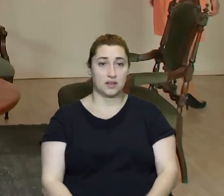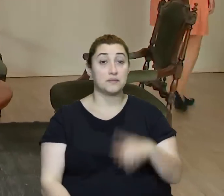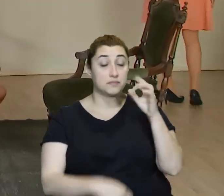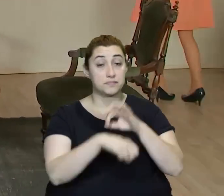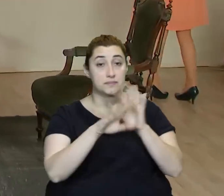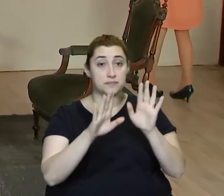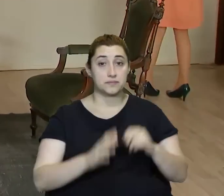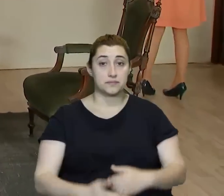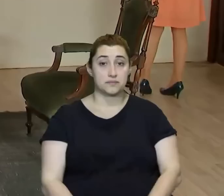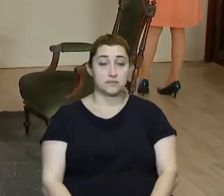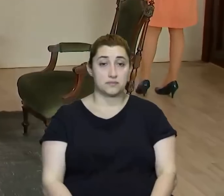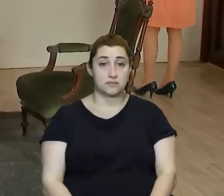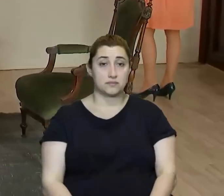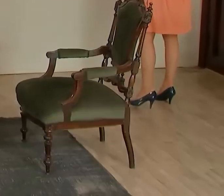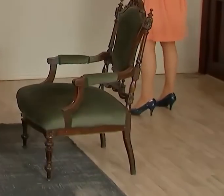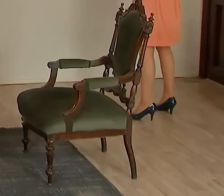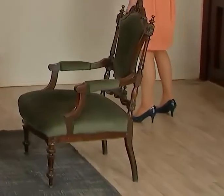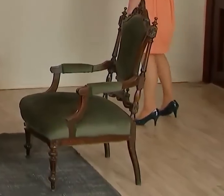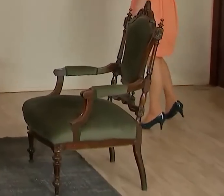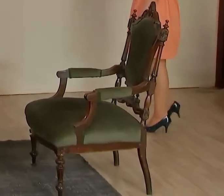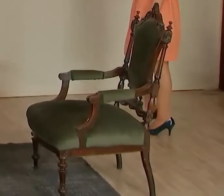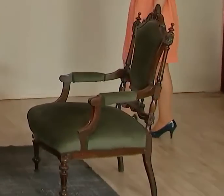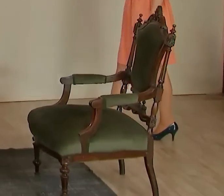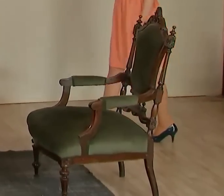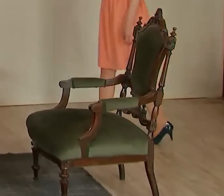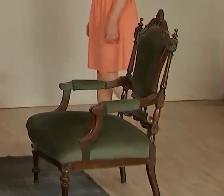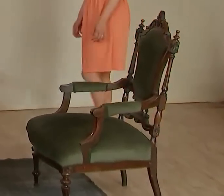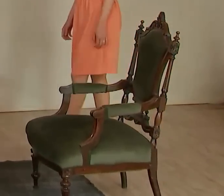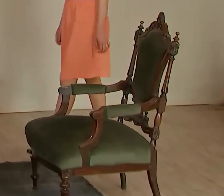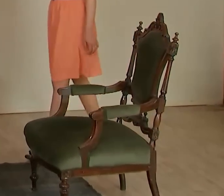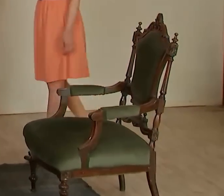Bir saniye. Ömer telefonuna bakarak kalktı. Zehra yanına geldi.